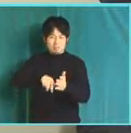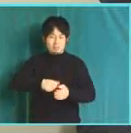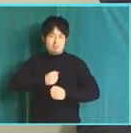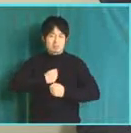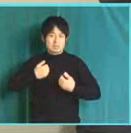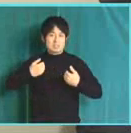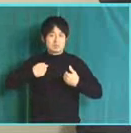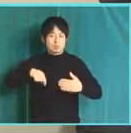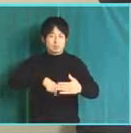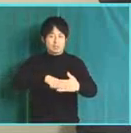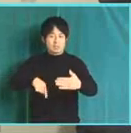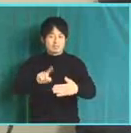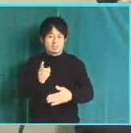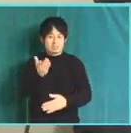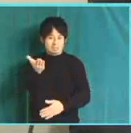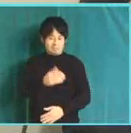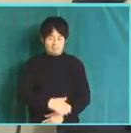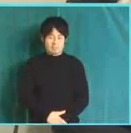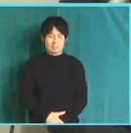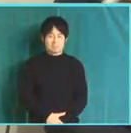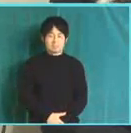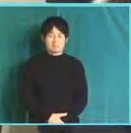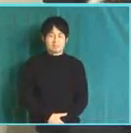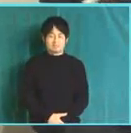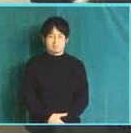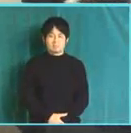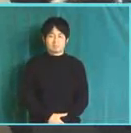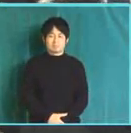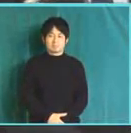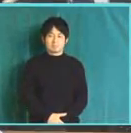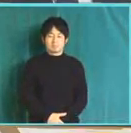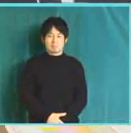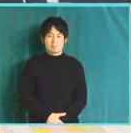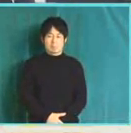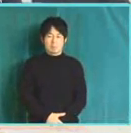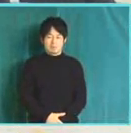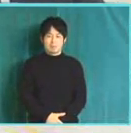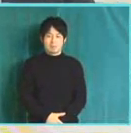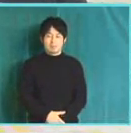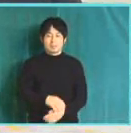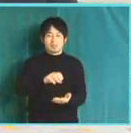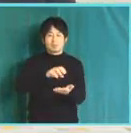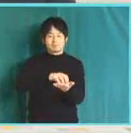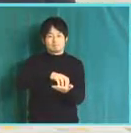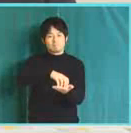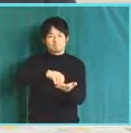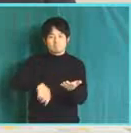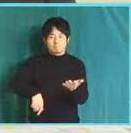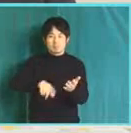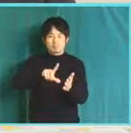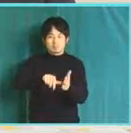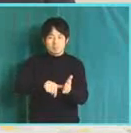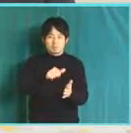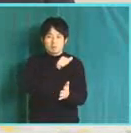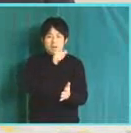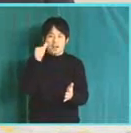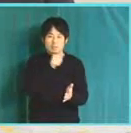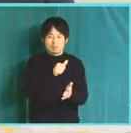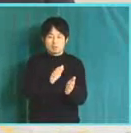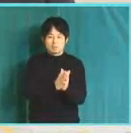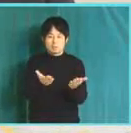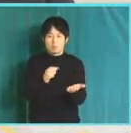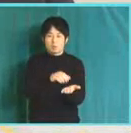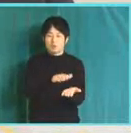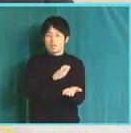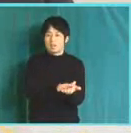注意点などはありますか。 はい、ゴミ出しに関しましては、出し型ガイドというものがございます